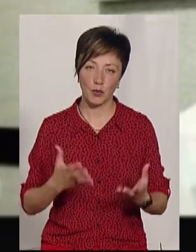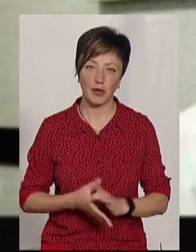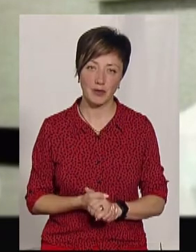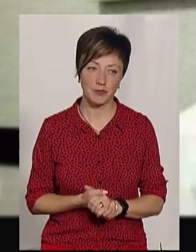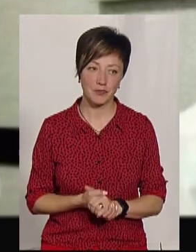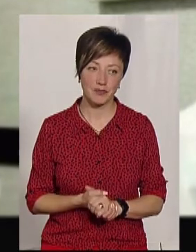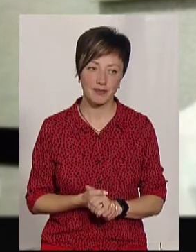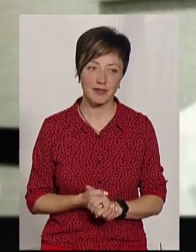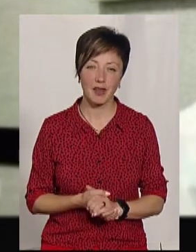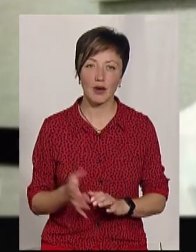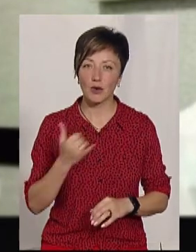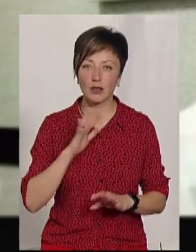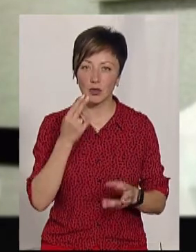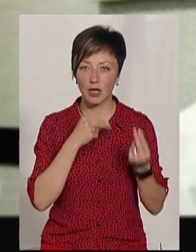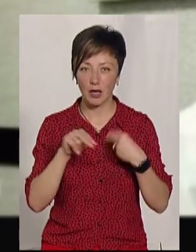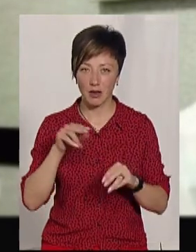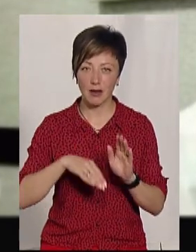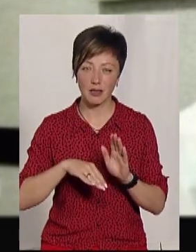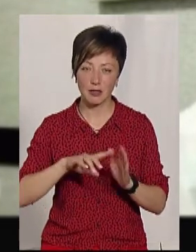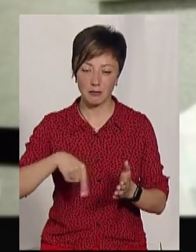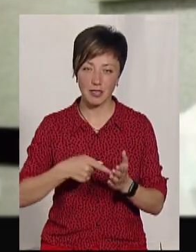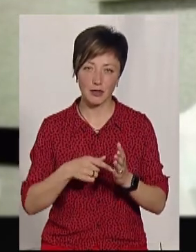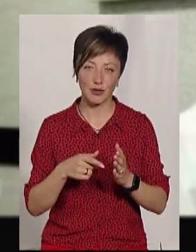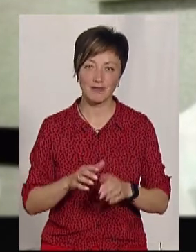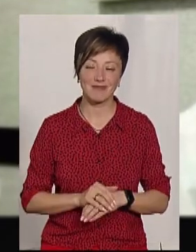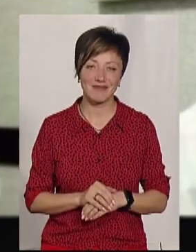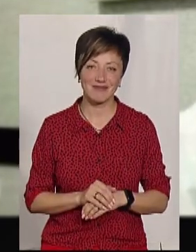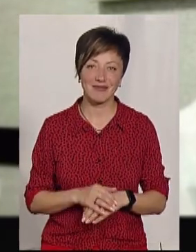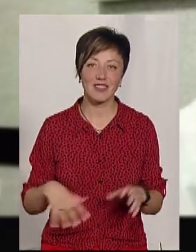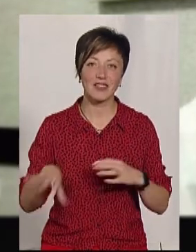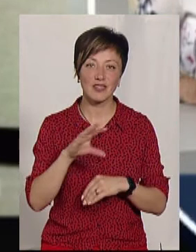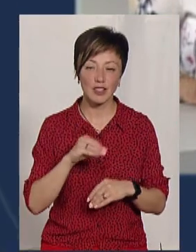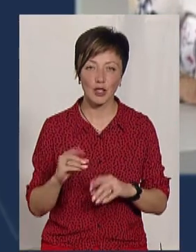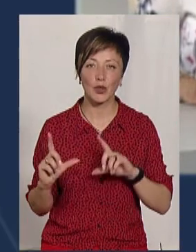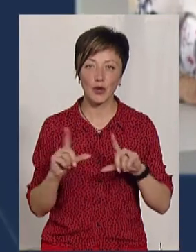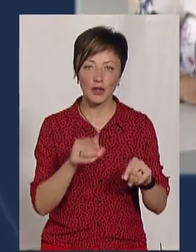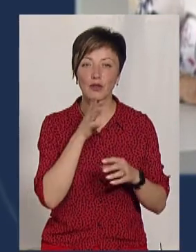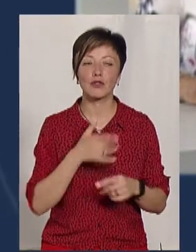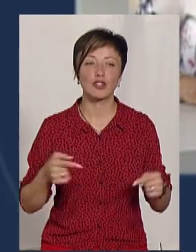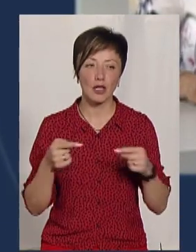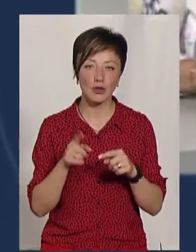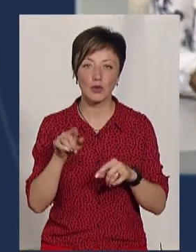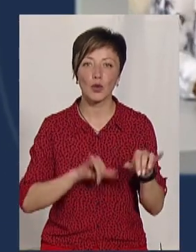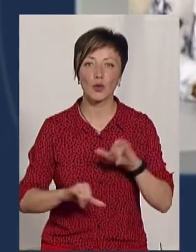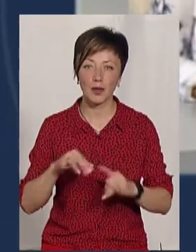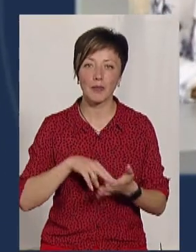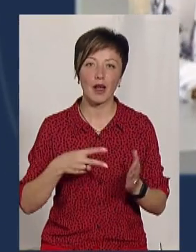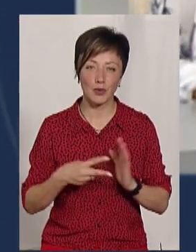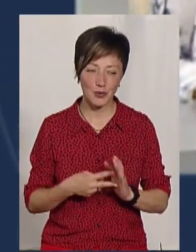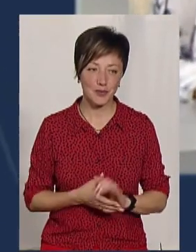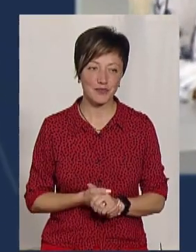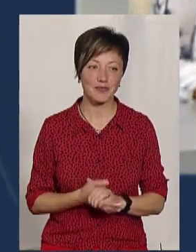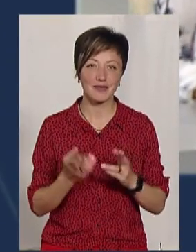і в нас буде на краще місто. Да, і всі доїдуть вчасно туди, куди вони